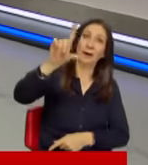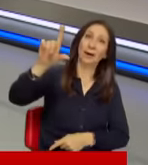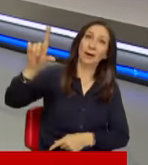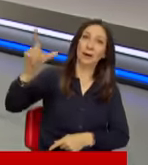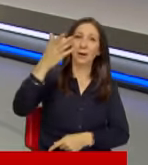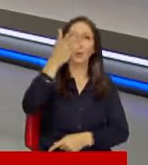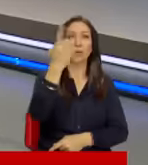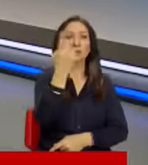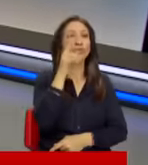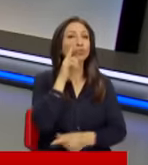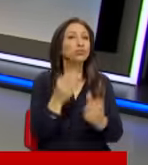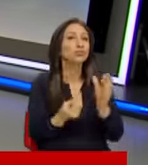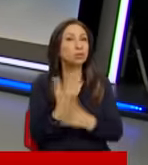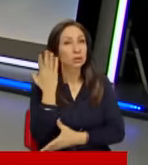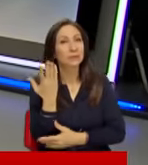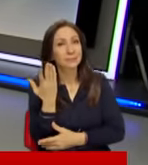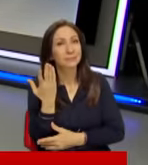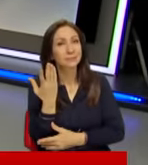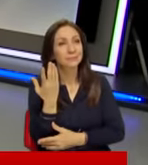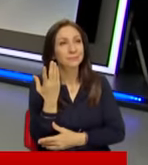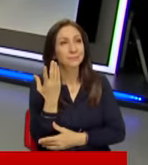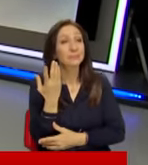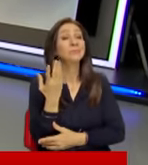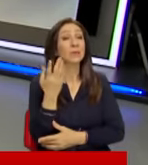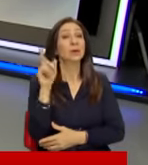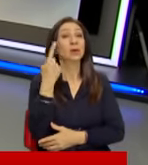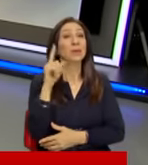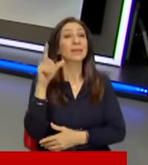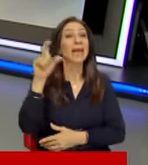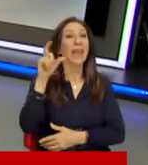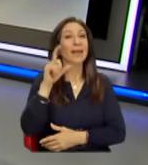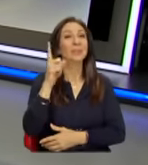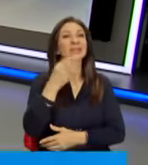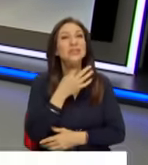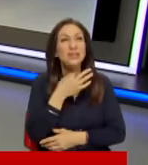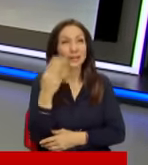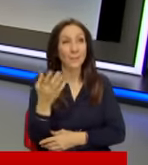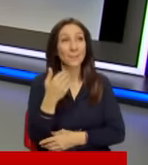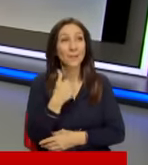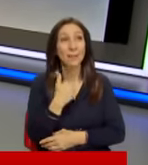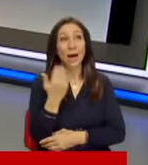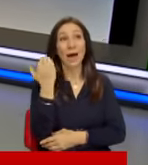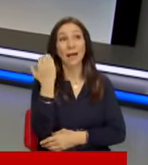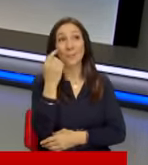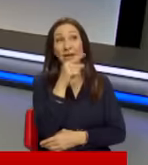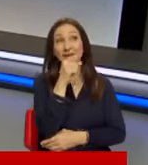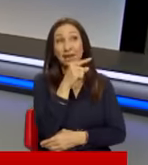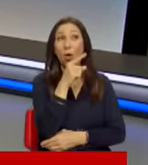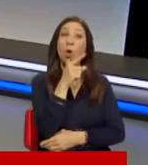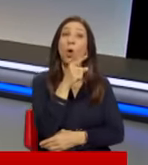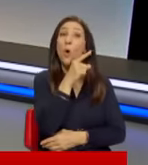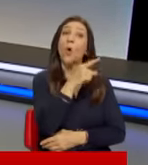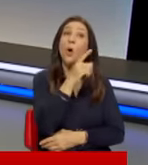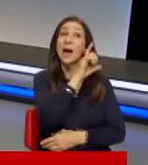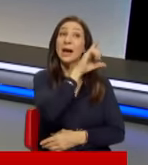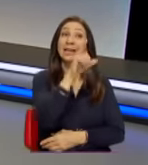Neticesinde böyle bir Türkiye haritası ortaya çıktı. Yönetmenimizden Hilal'den ben bir rica edeyim. Benim arkamdaki o